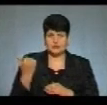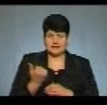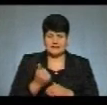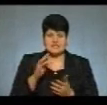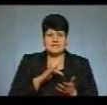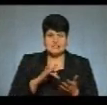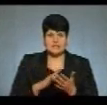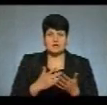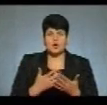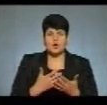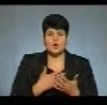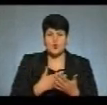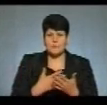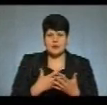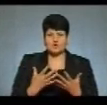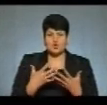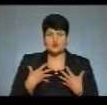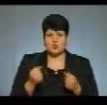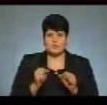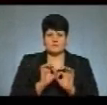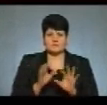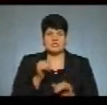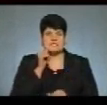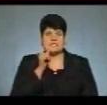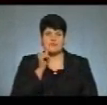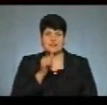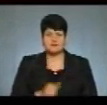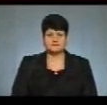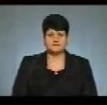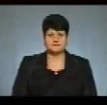Центр громадського здоров'я оприлюднить завтра.